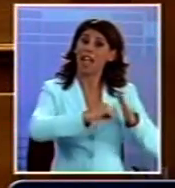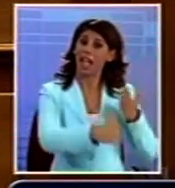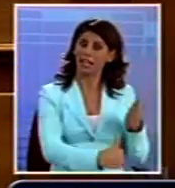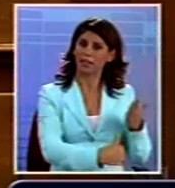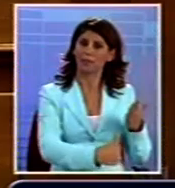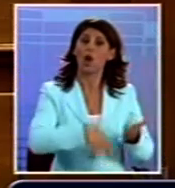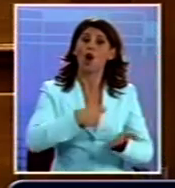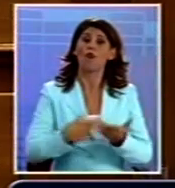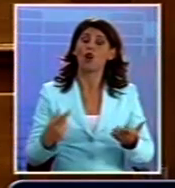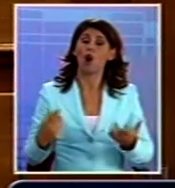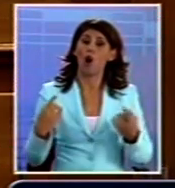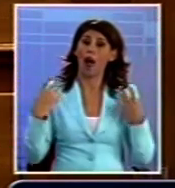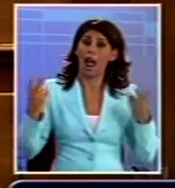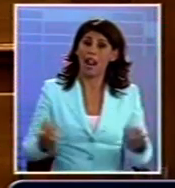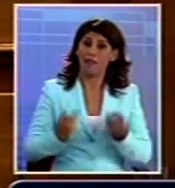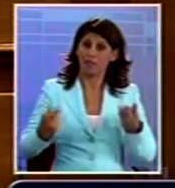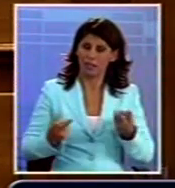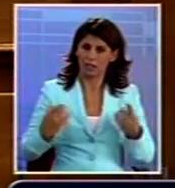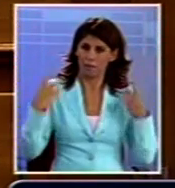Οι φορελαφρύνσεις άρχισαν.